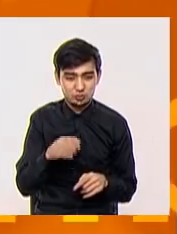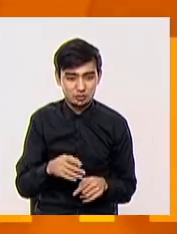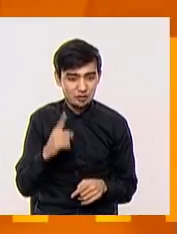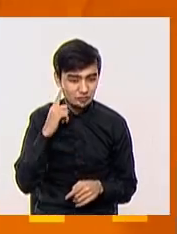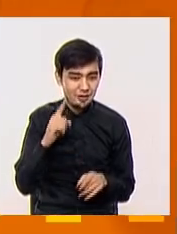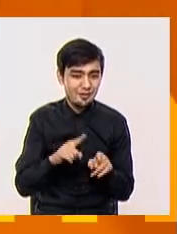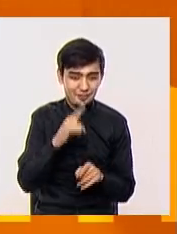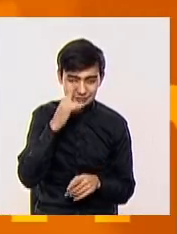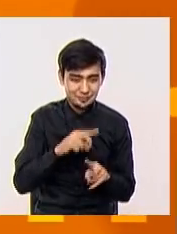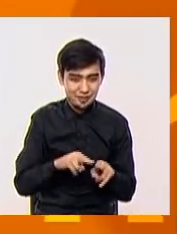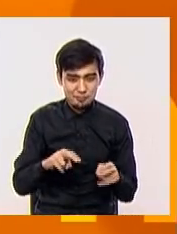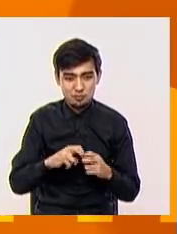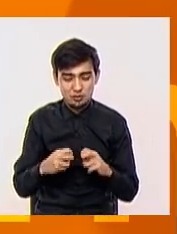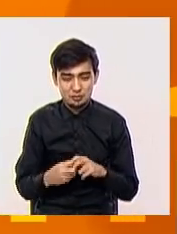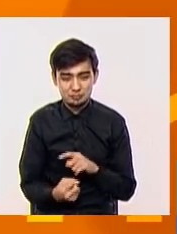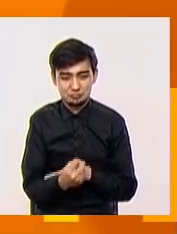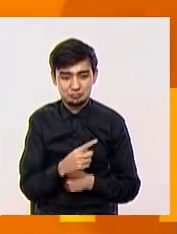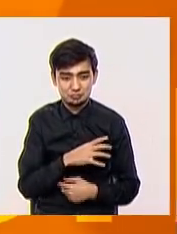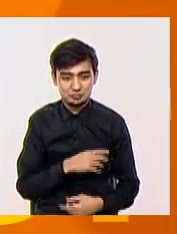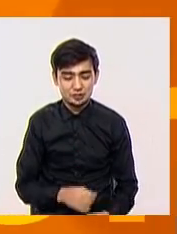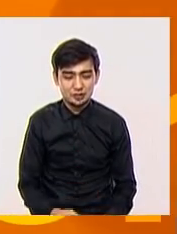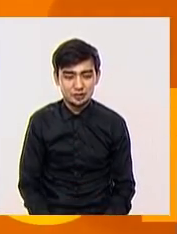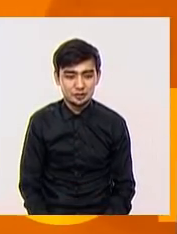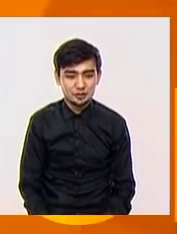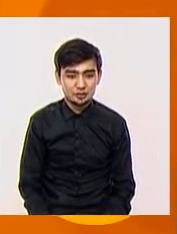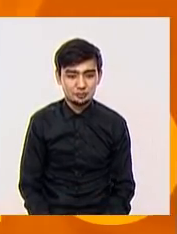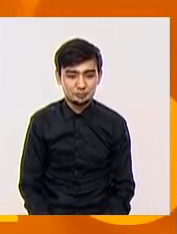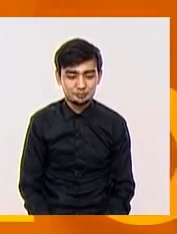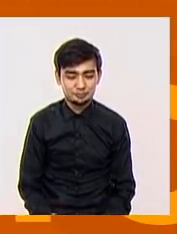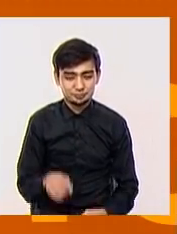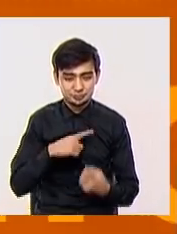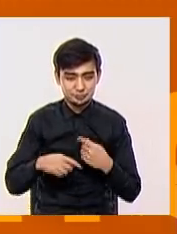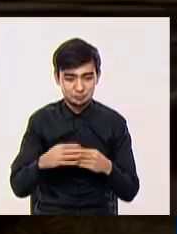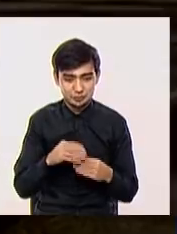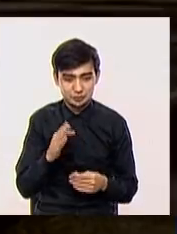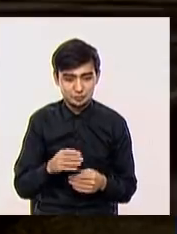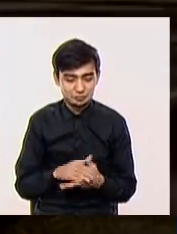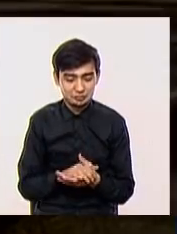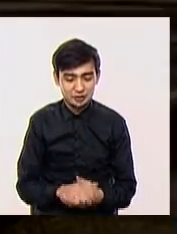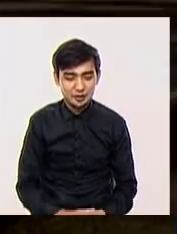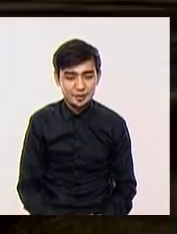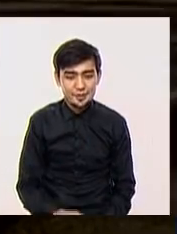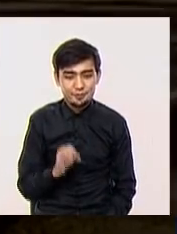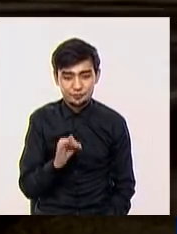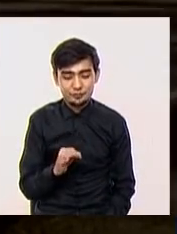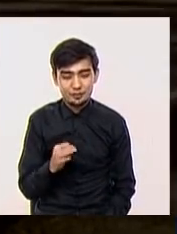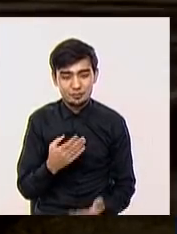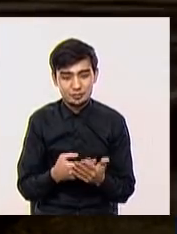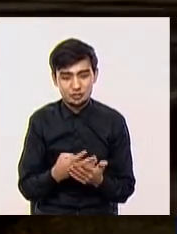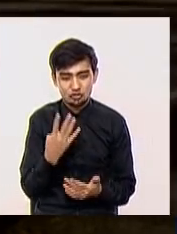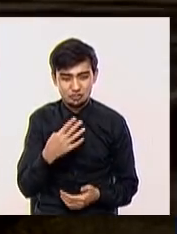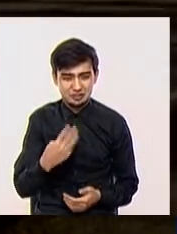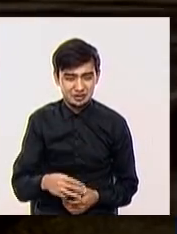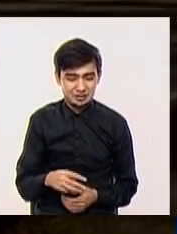в Казахстане тоже с этим проблемы. Будем вместе держаться. В половину четвертого Шымкент